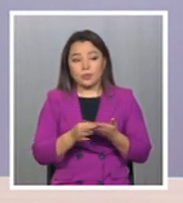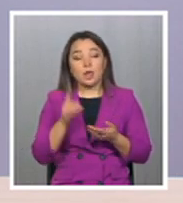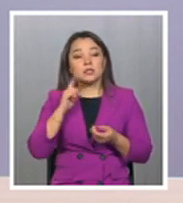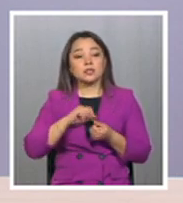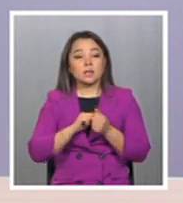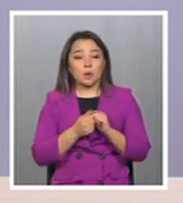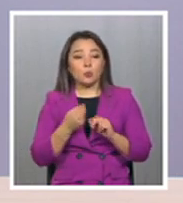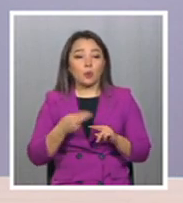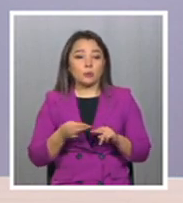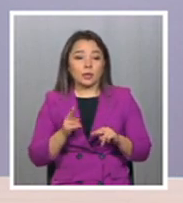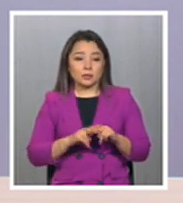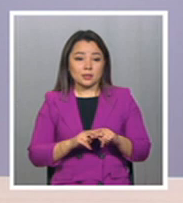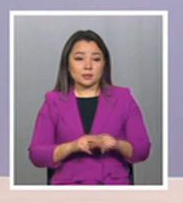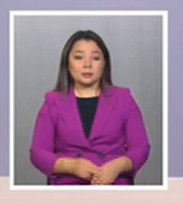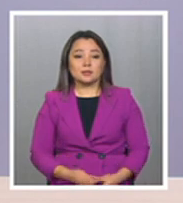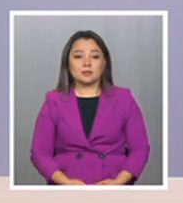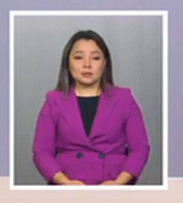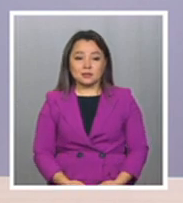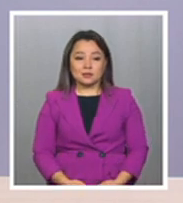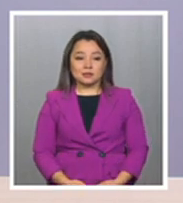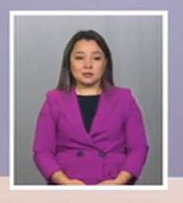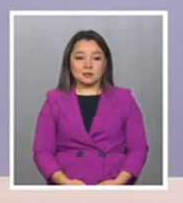Запомните это.